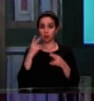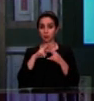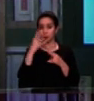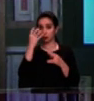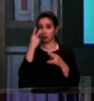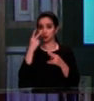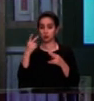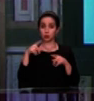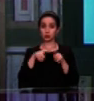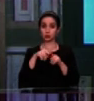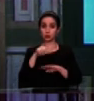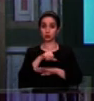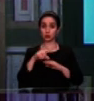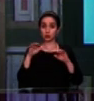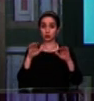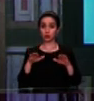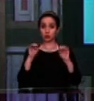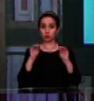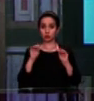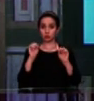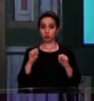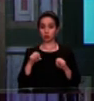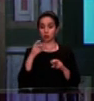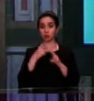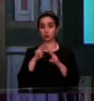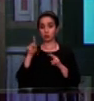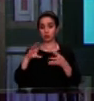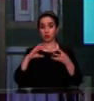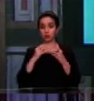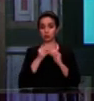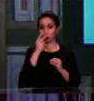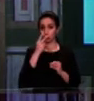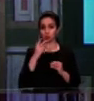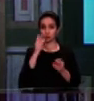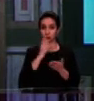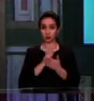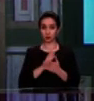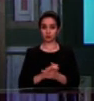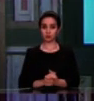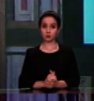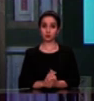rasmini yuqori chegarasi bo'yicha joylashtirishi mumkin. Mana quyida natijani ko'rib turibsiz.